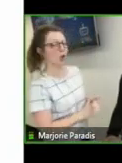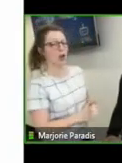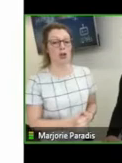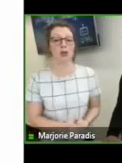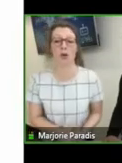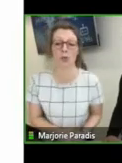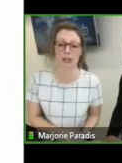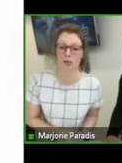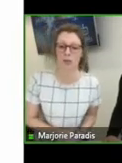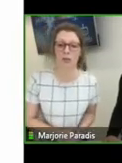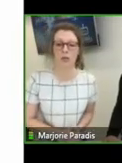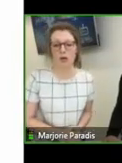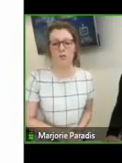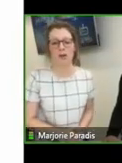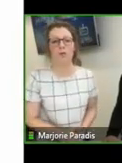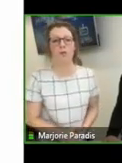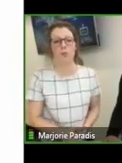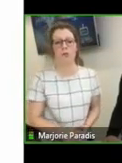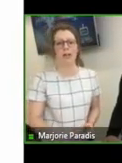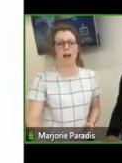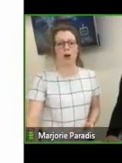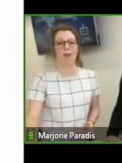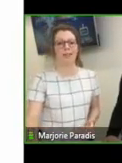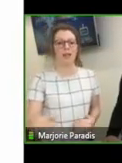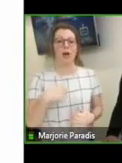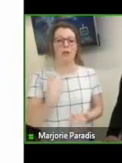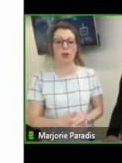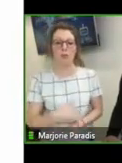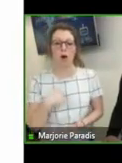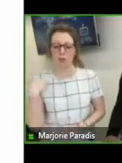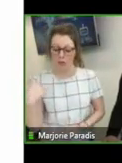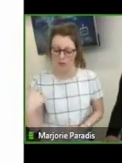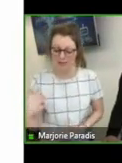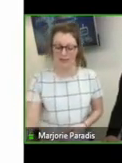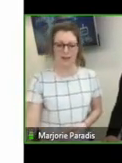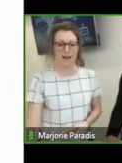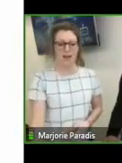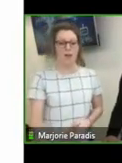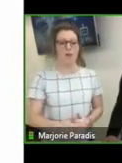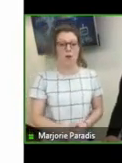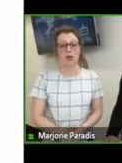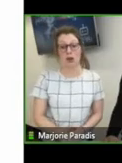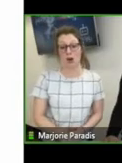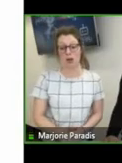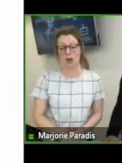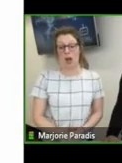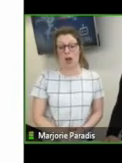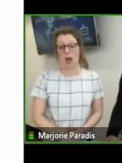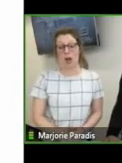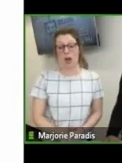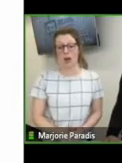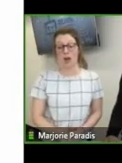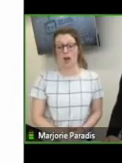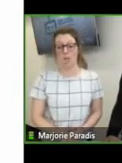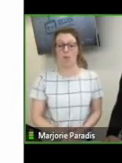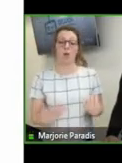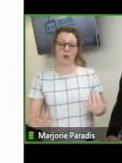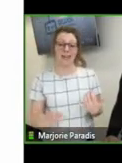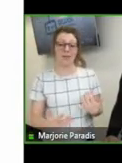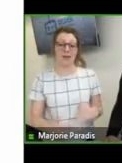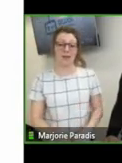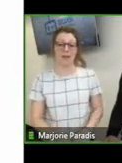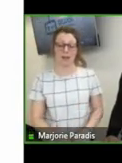peut retomber dans vos milieux, comment vous pouvez accompagner votre monde, vos enseignants, vos jeunes